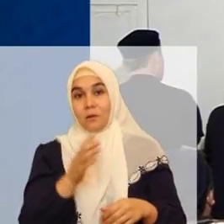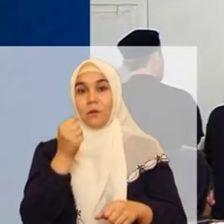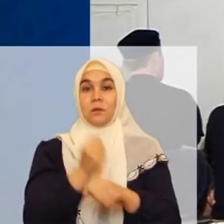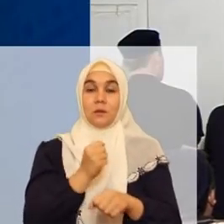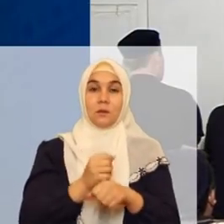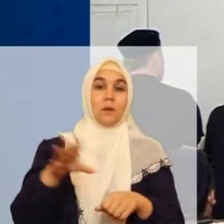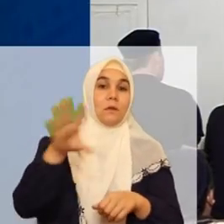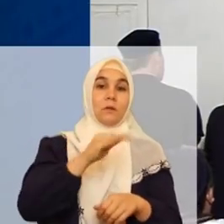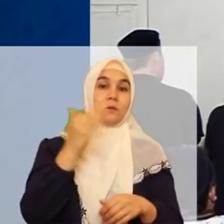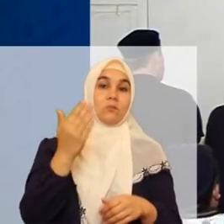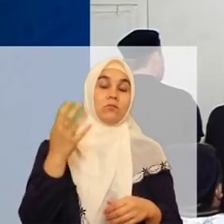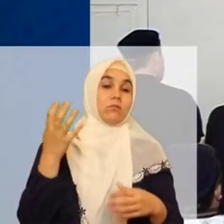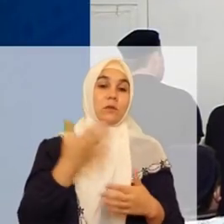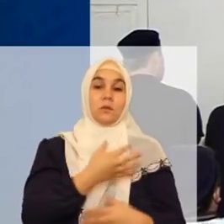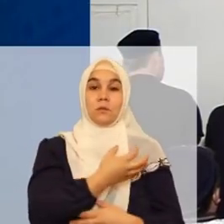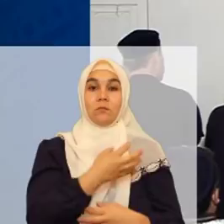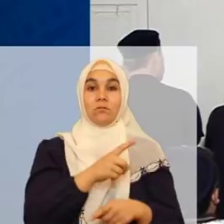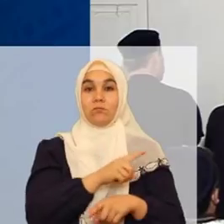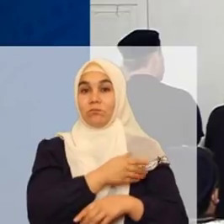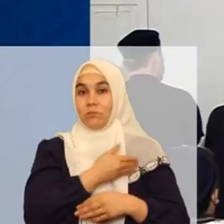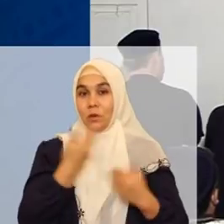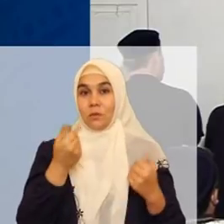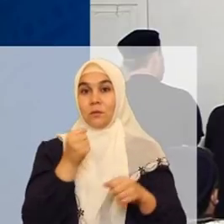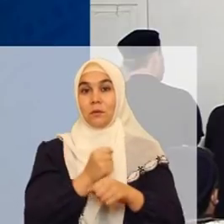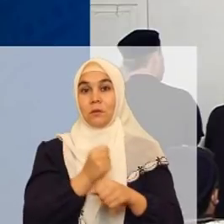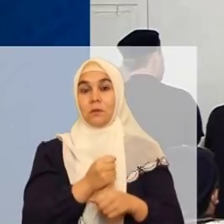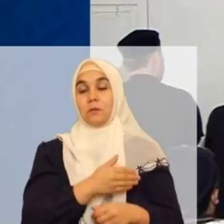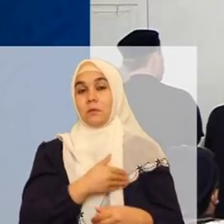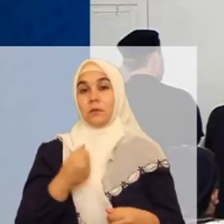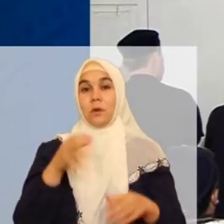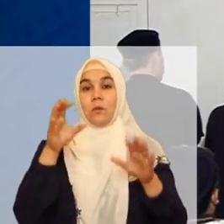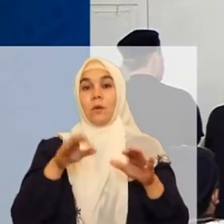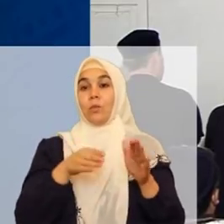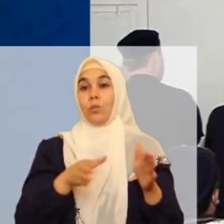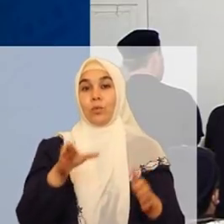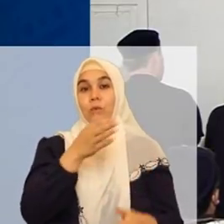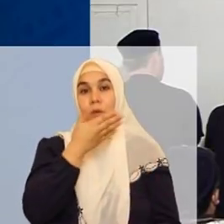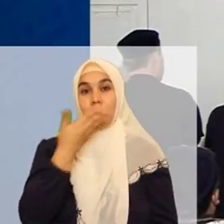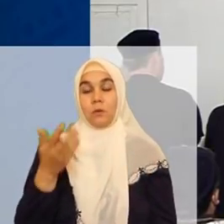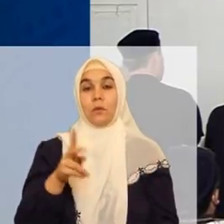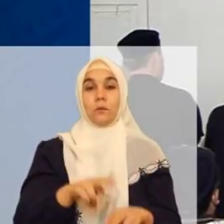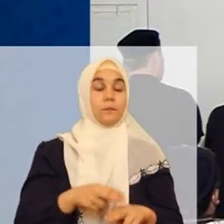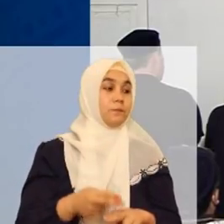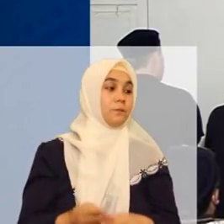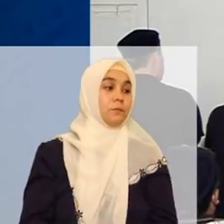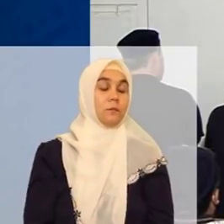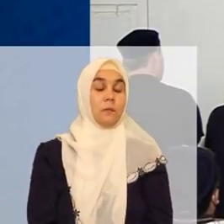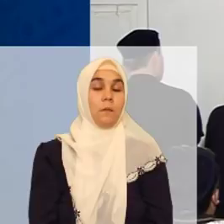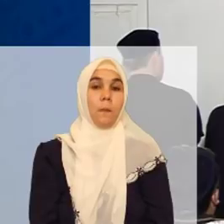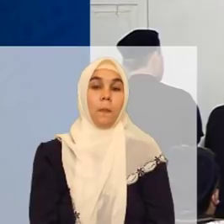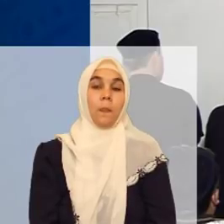beaxloqlik, mana shu narsalarni birortasiga yo'l yo'q. Vala jidala fil